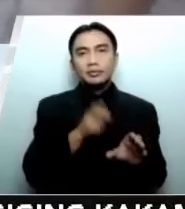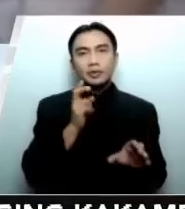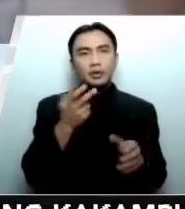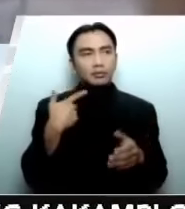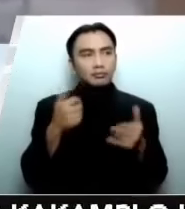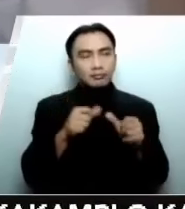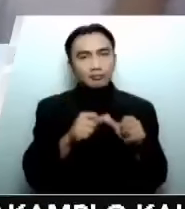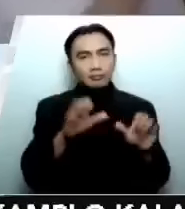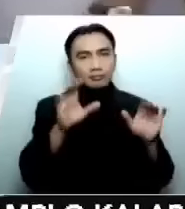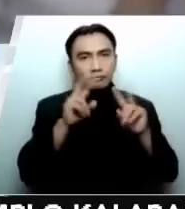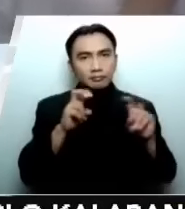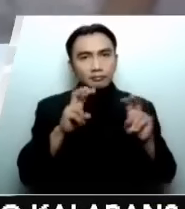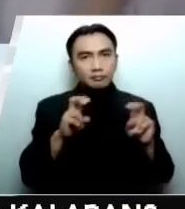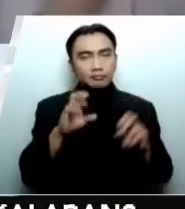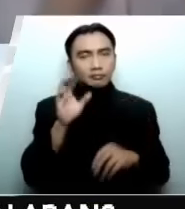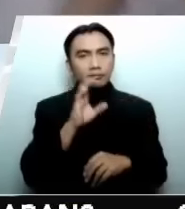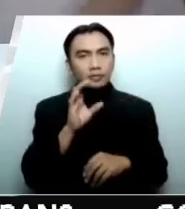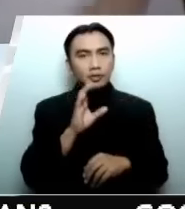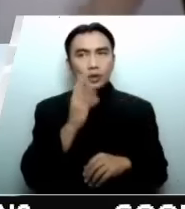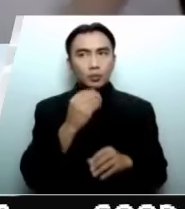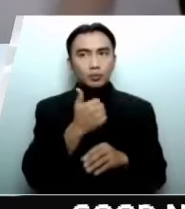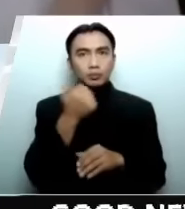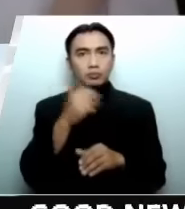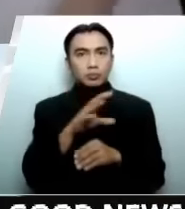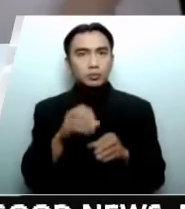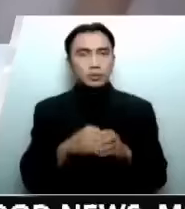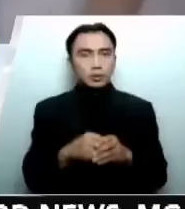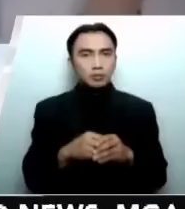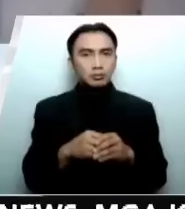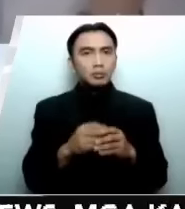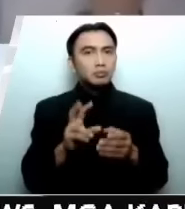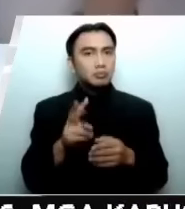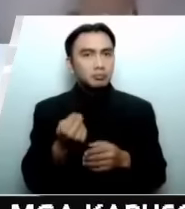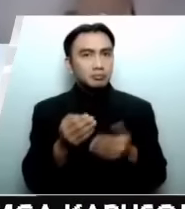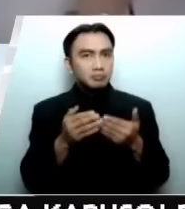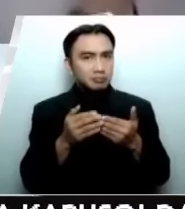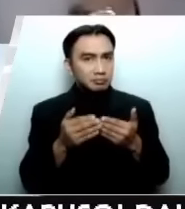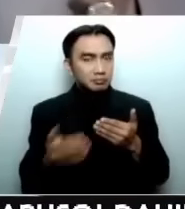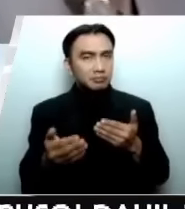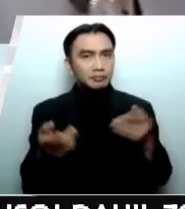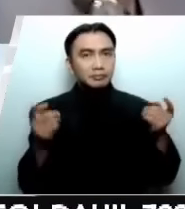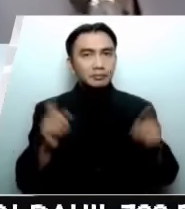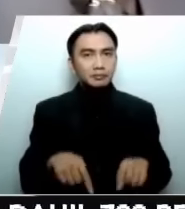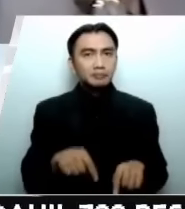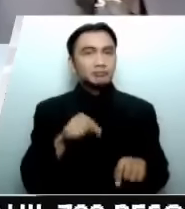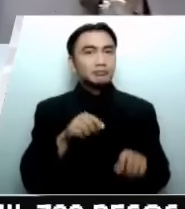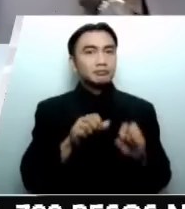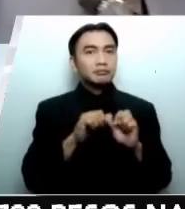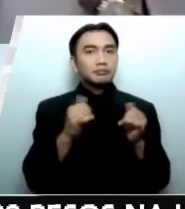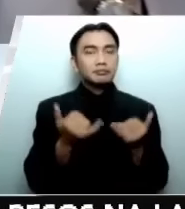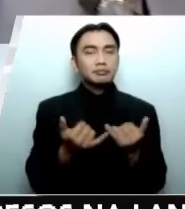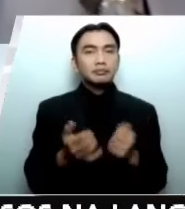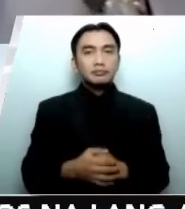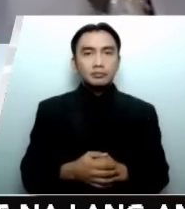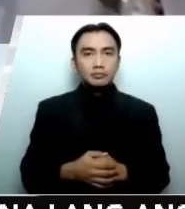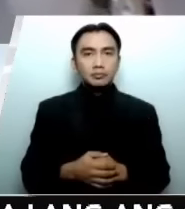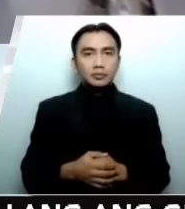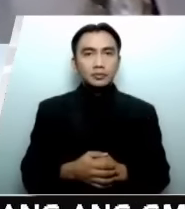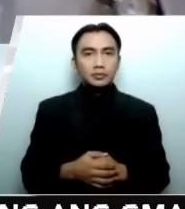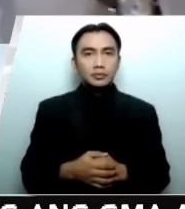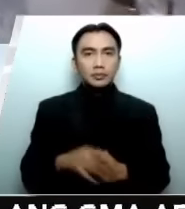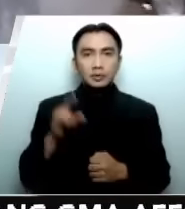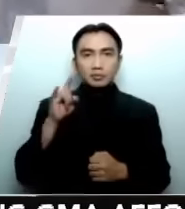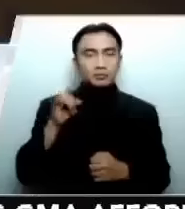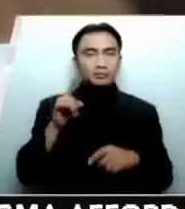pang sangkot at gaano katagal na itong nangyayari sa ahensya. Hindi na nagkaroon ng pagkakataon ng media na makausap ang mga